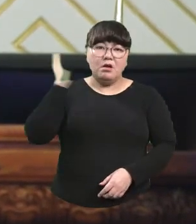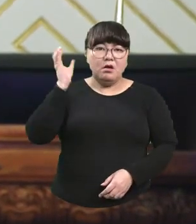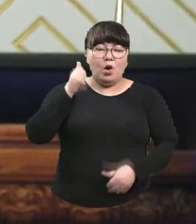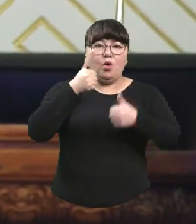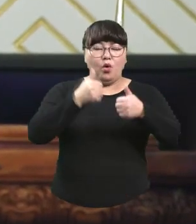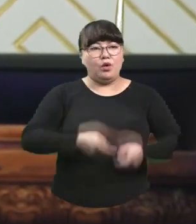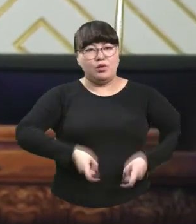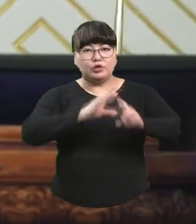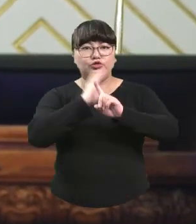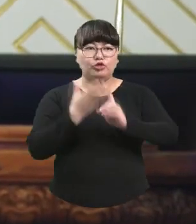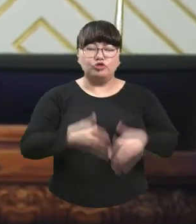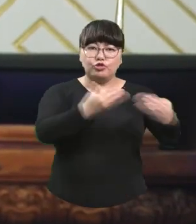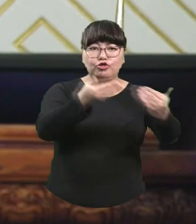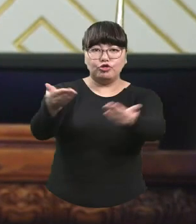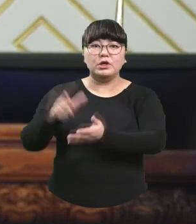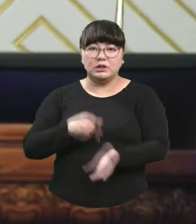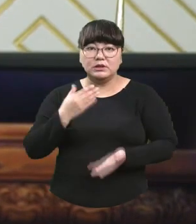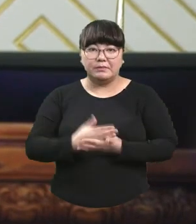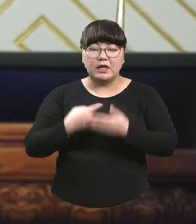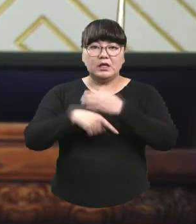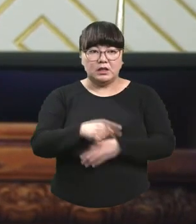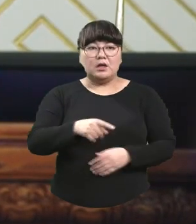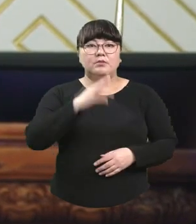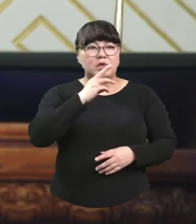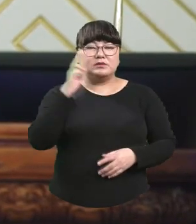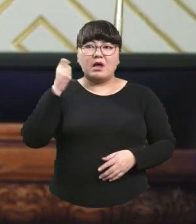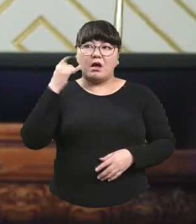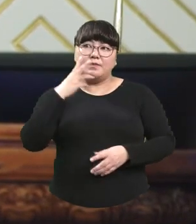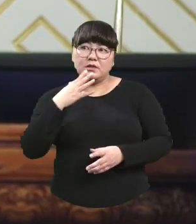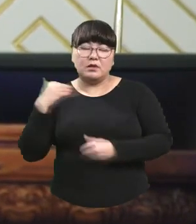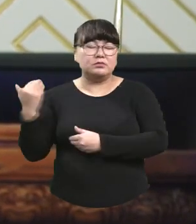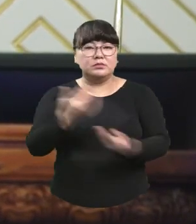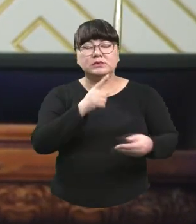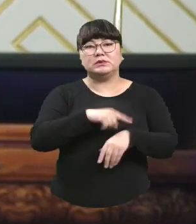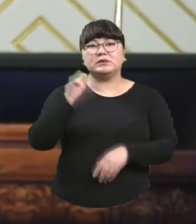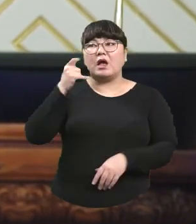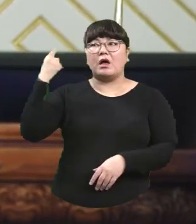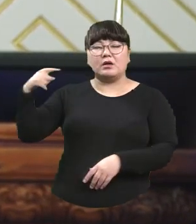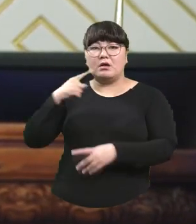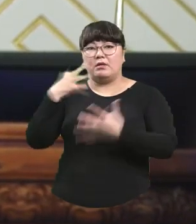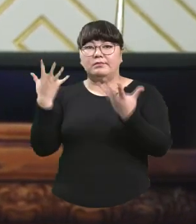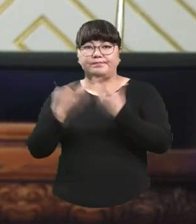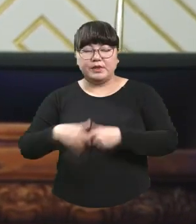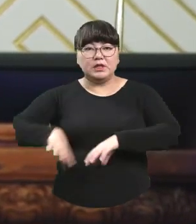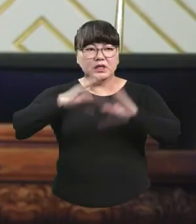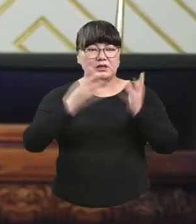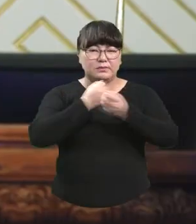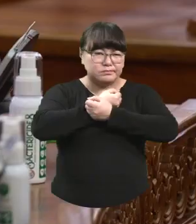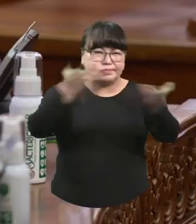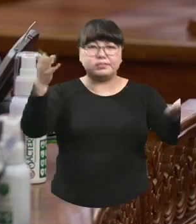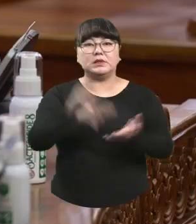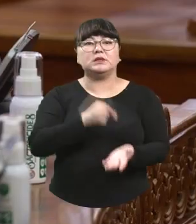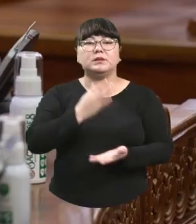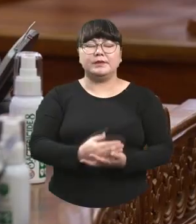авдаг хөвшил соёлын бий болох яг энэ шумаар хүргэдэг энэ цагаараа мэдээний цаг хуур мэдээллийн албаныхан тохиролцож одоо нийт зарлаж